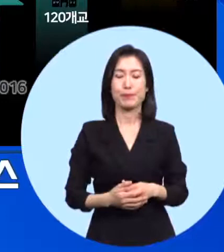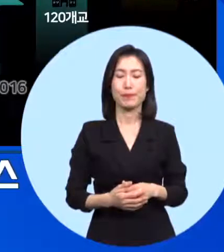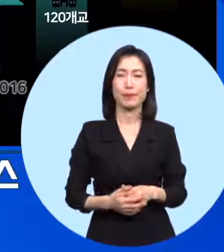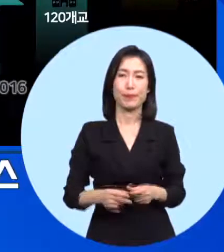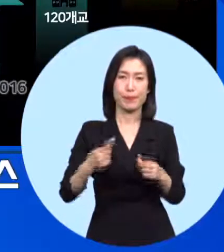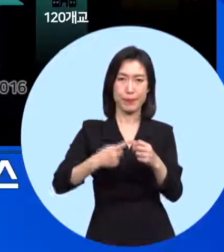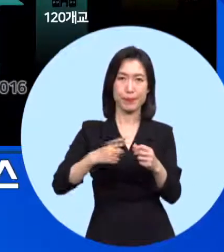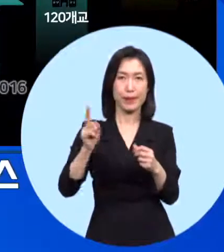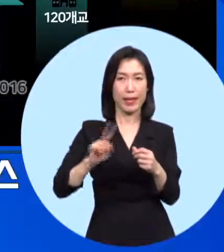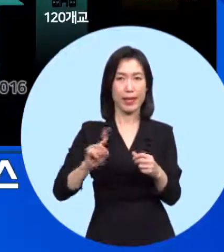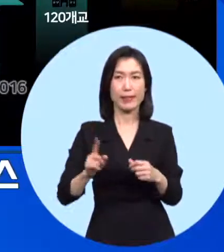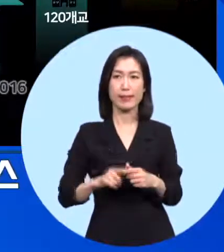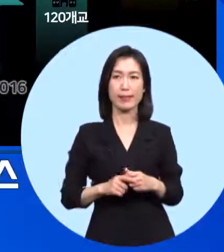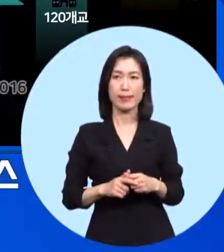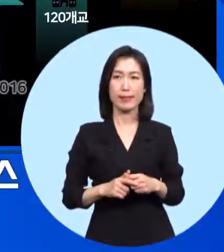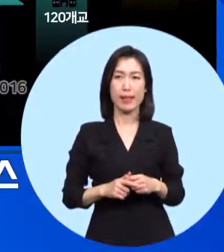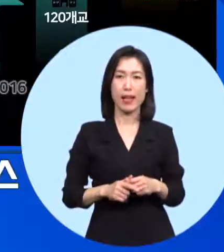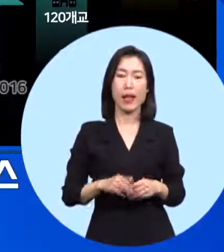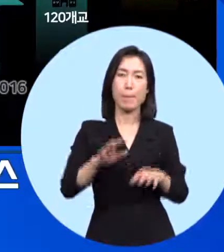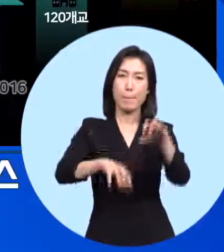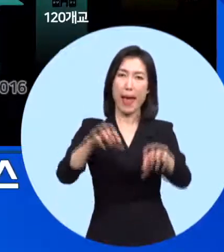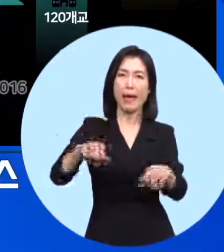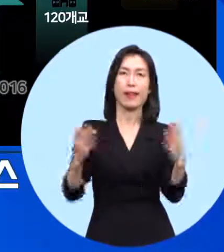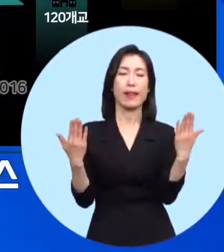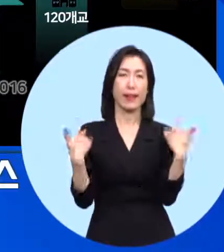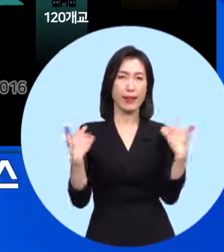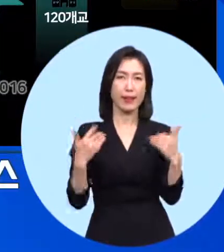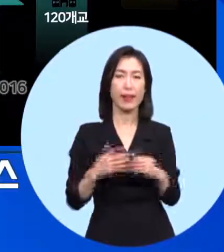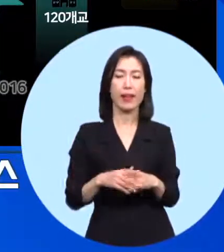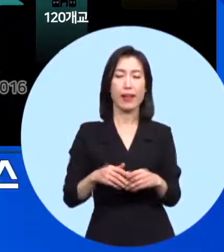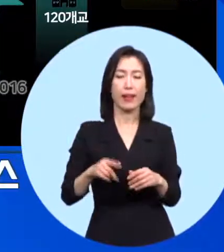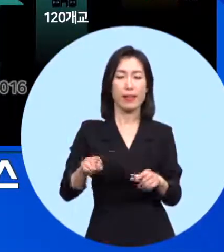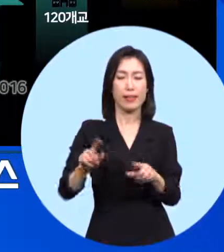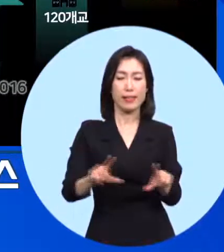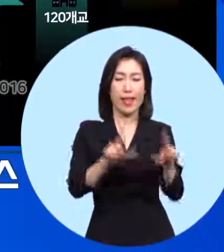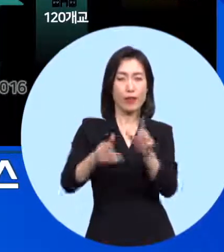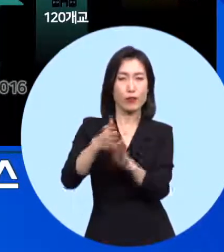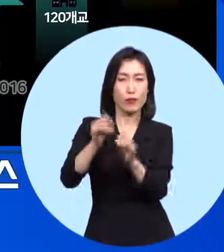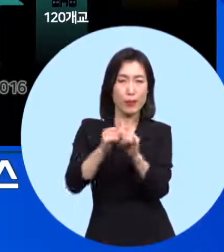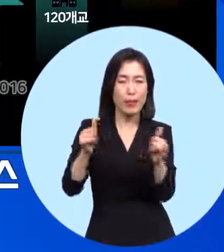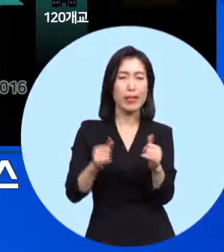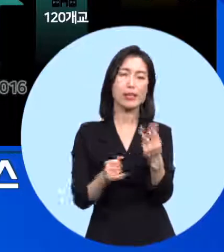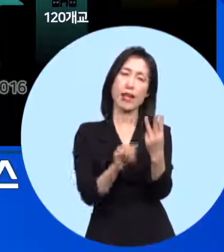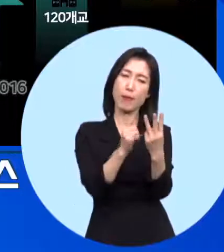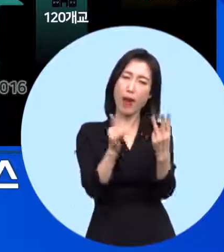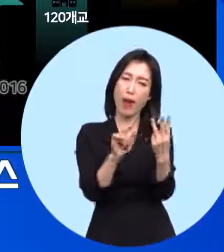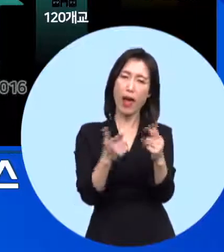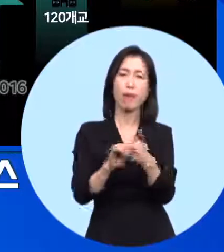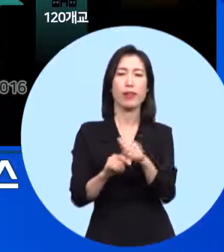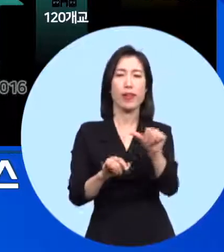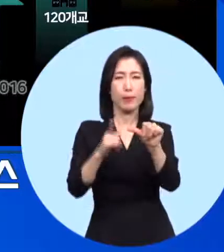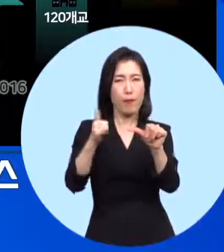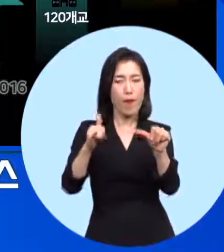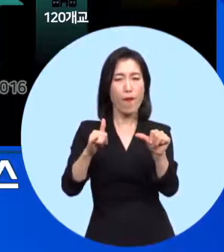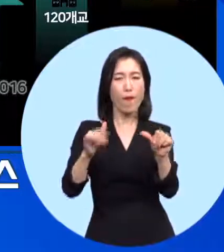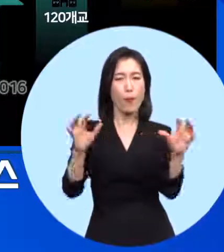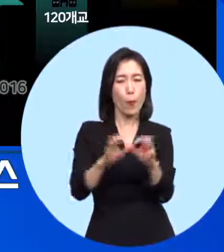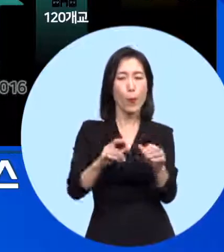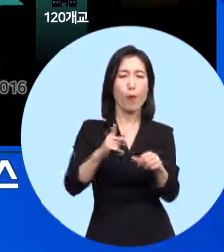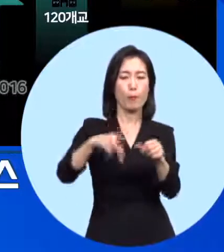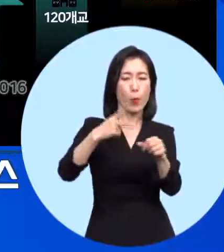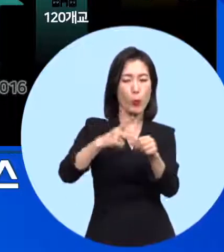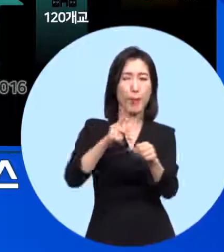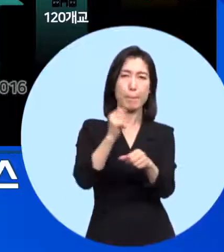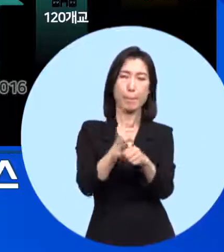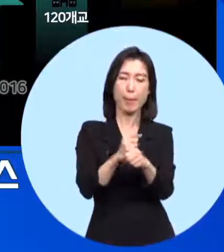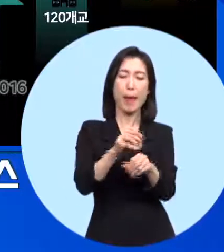첫 번째 말씀드릴 것은 마을 학교입니다. 주민들이 3명 내지 5명씩 프로그램을 만들어서